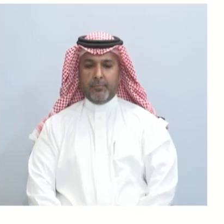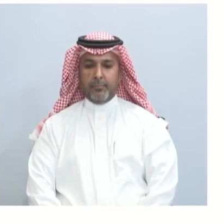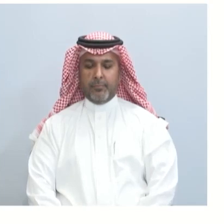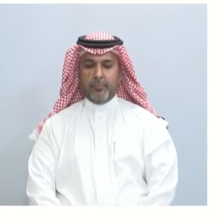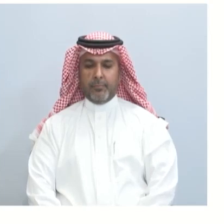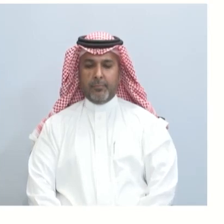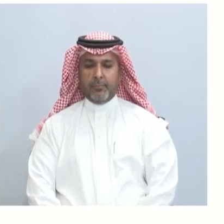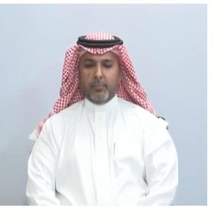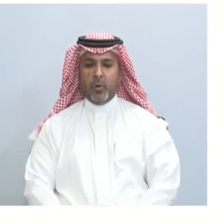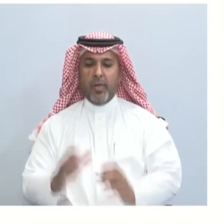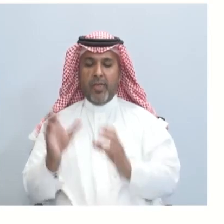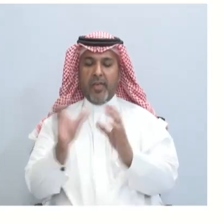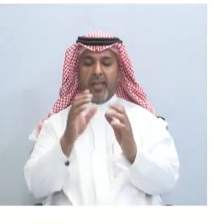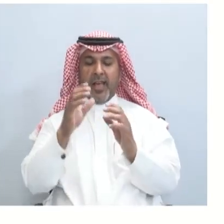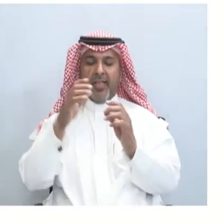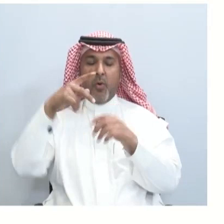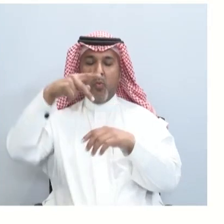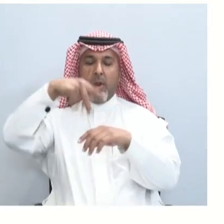سته